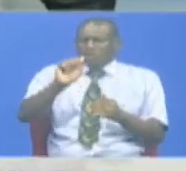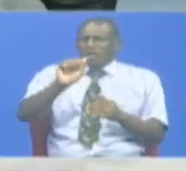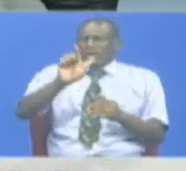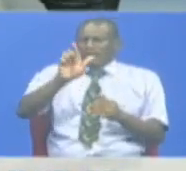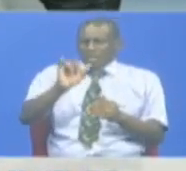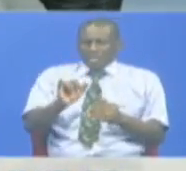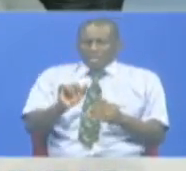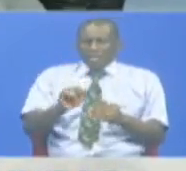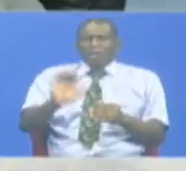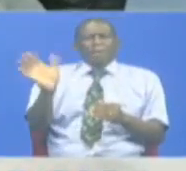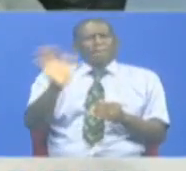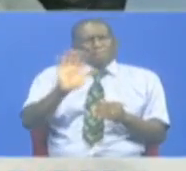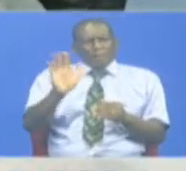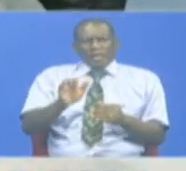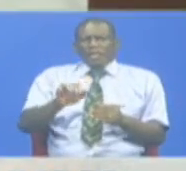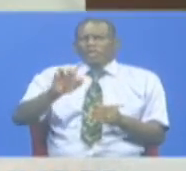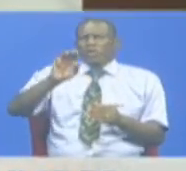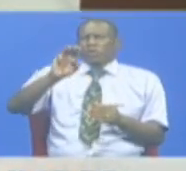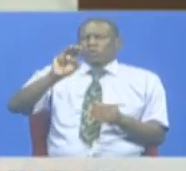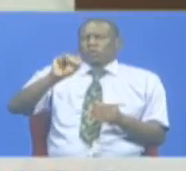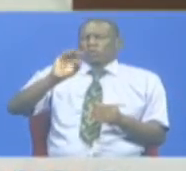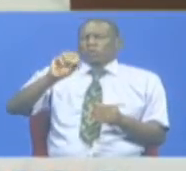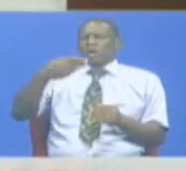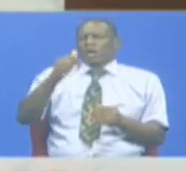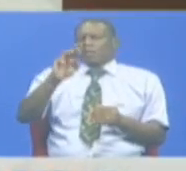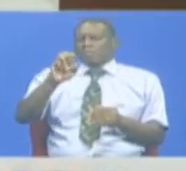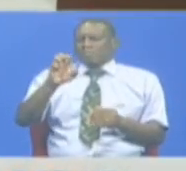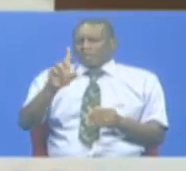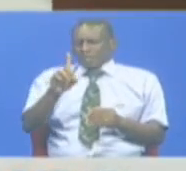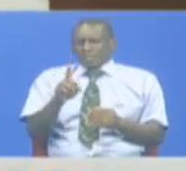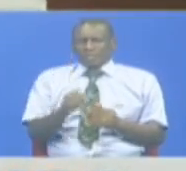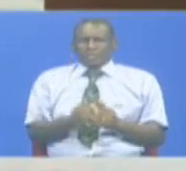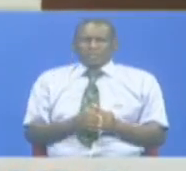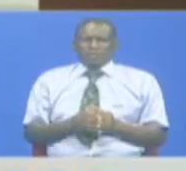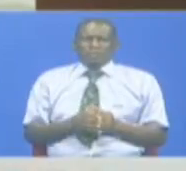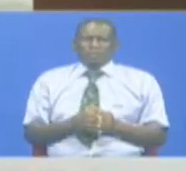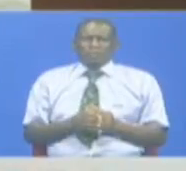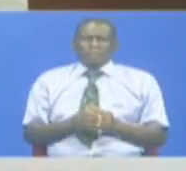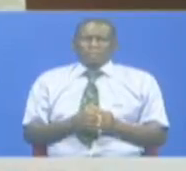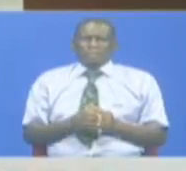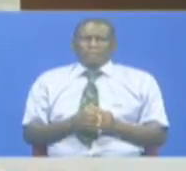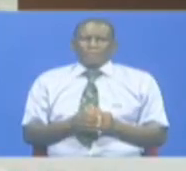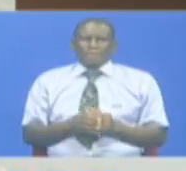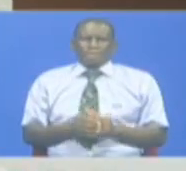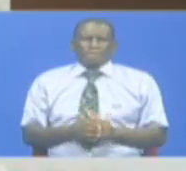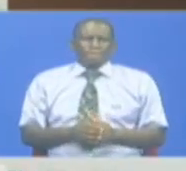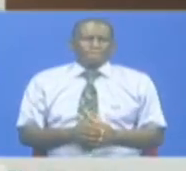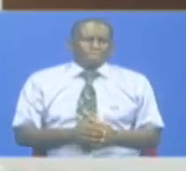Mohammed Hyder Matano. Fatma Bugu, NTV, County ya Mombasa.